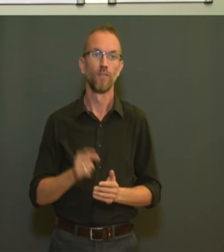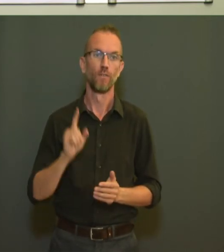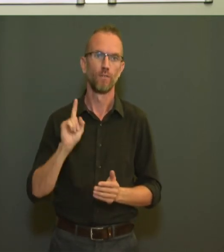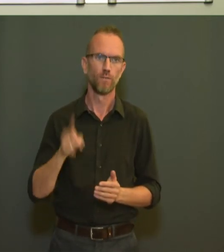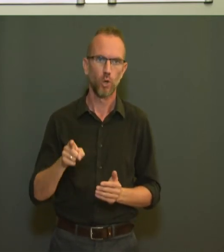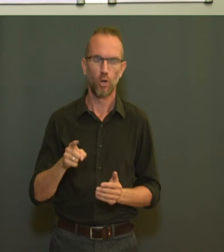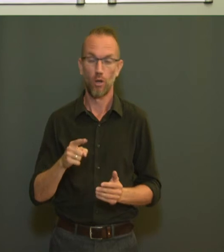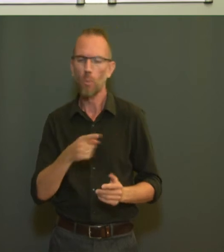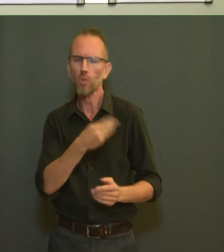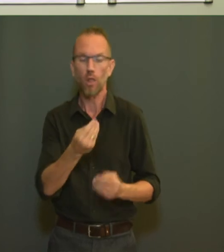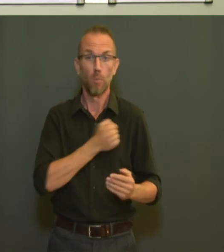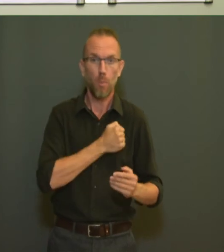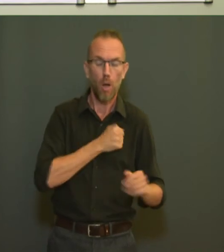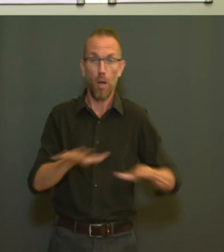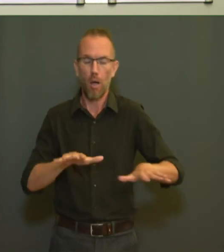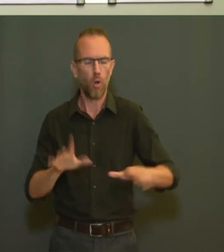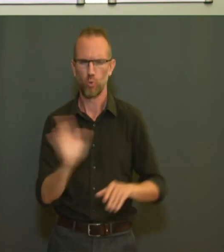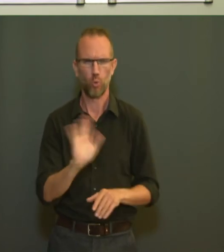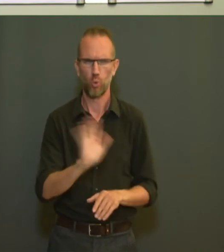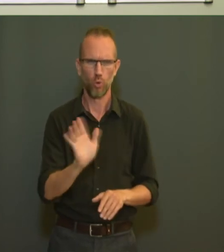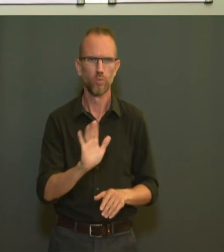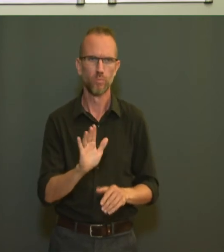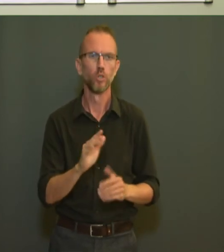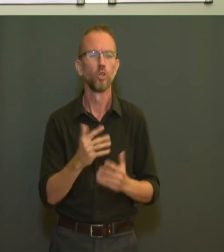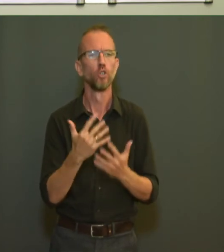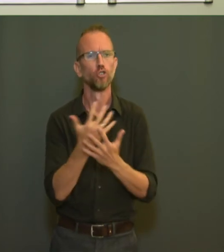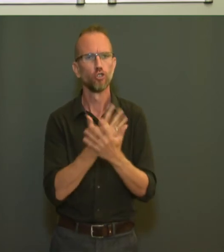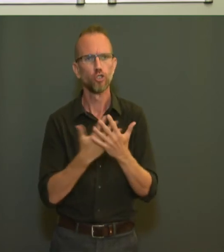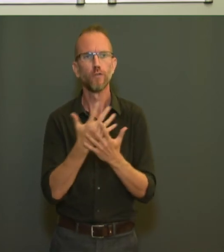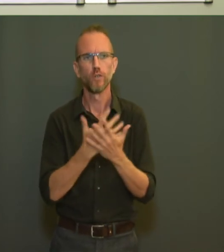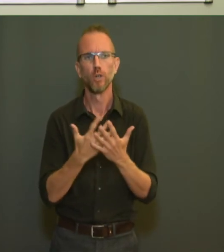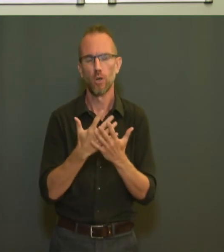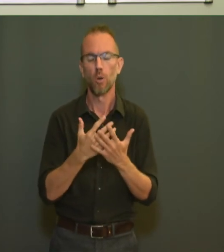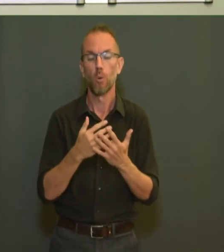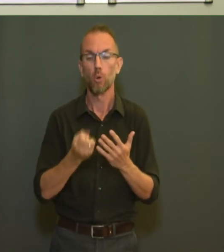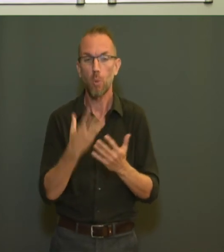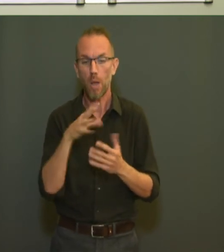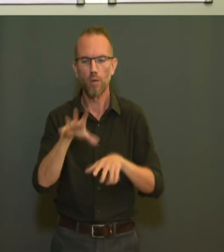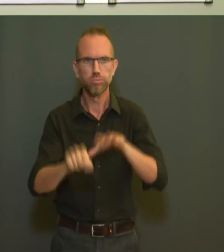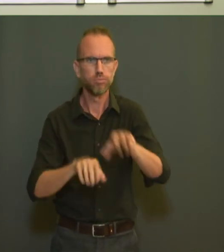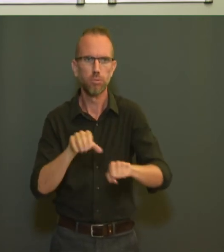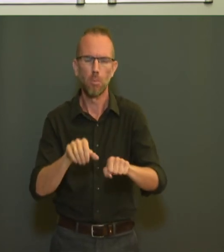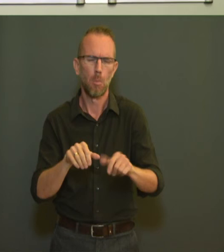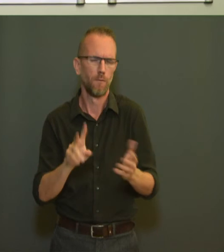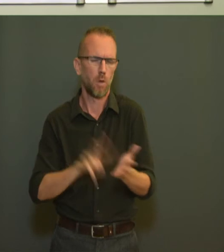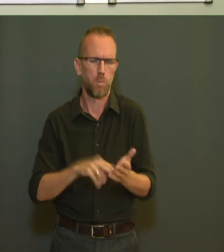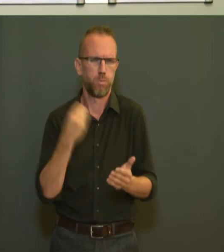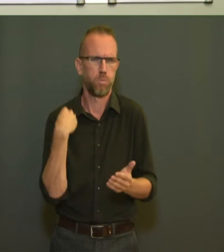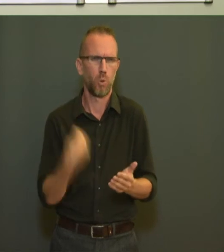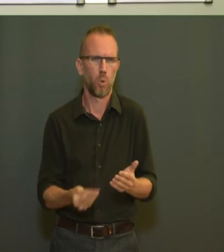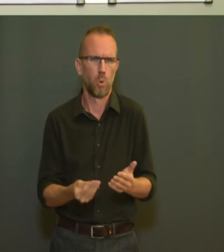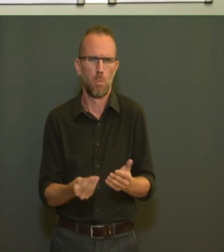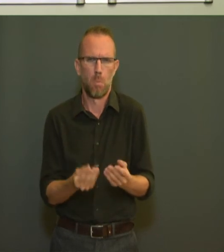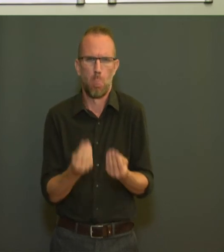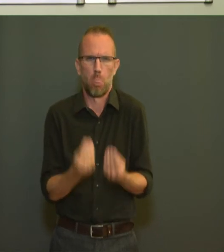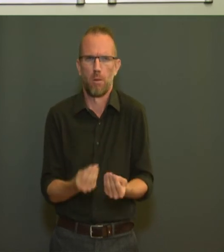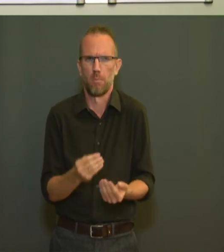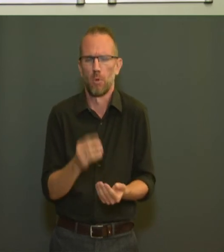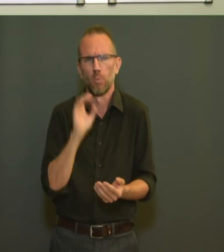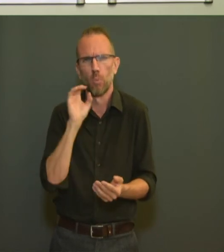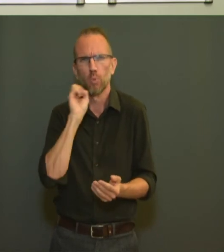en chiffres absolus, ceci reste limité à environ 40 nouveaux cas par jour.